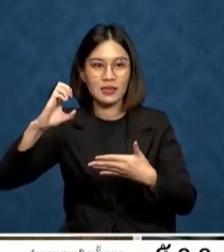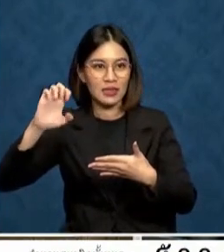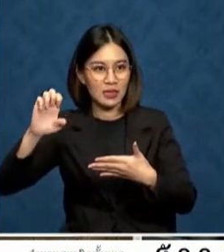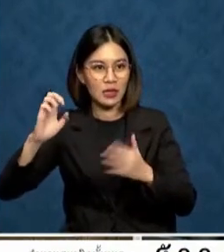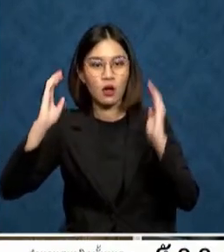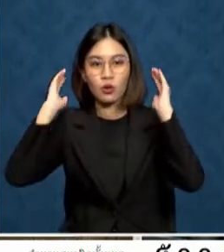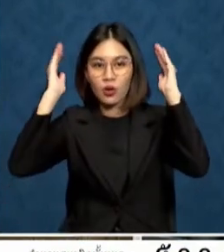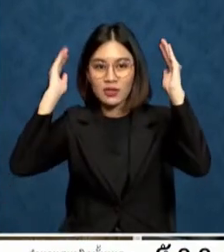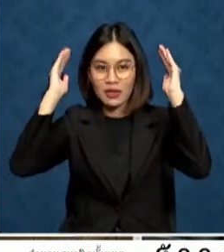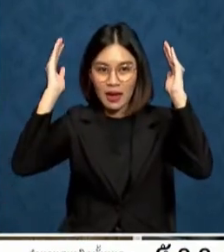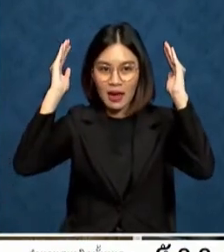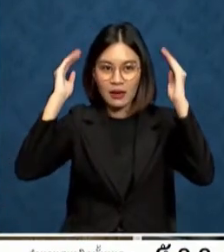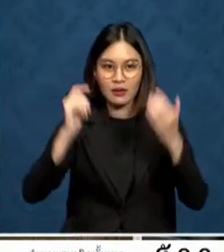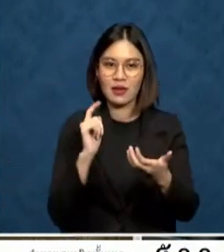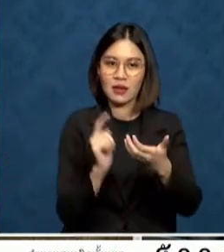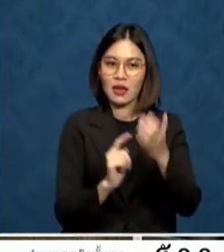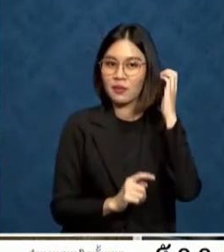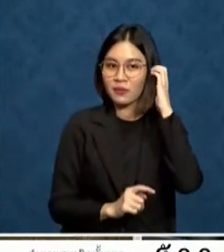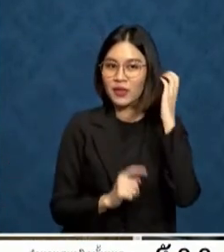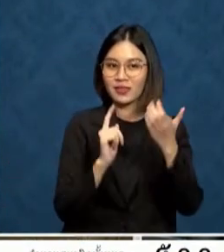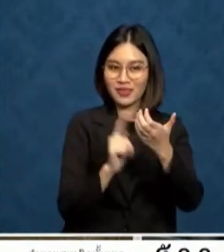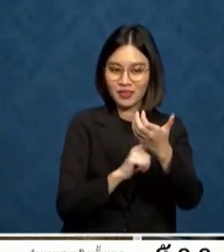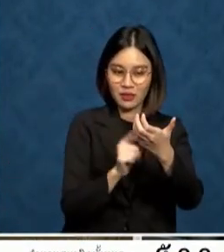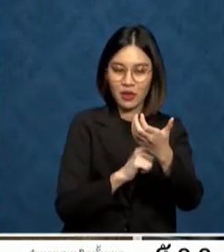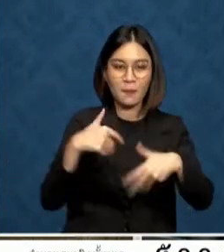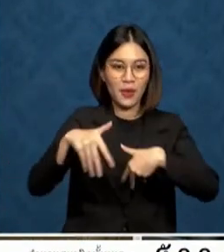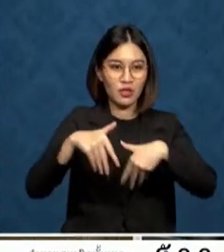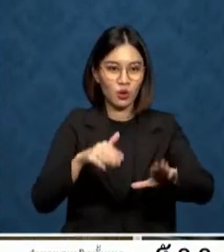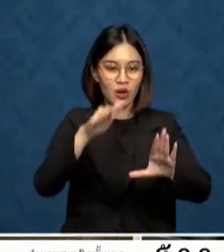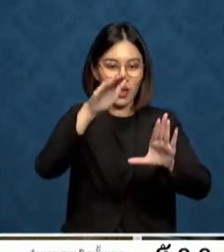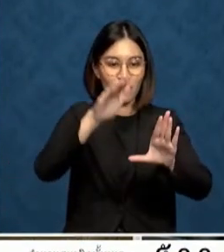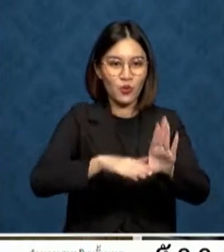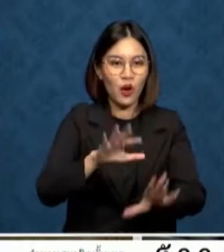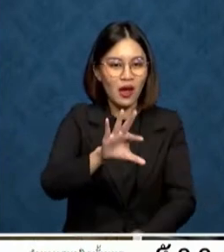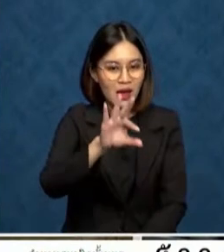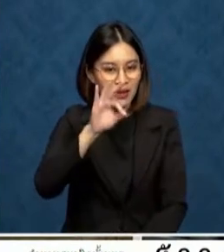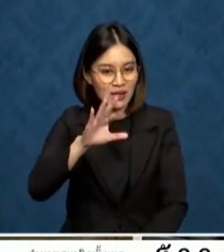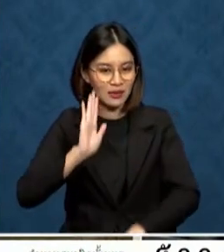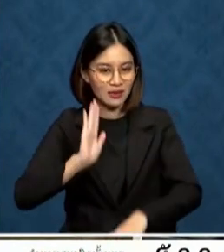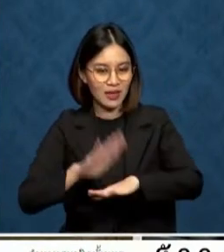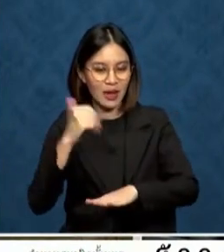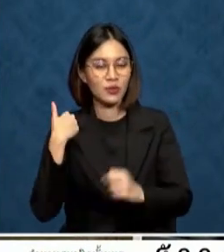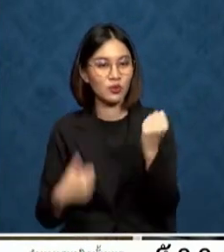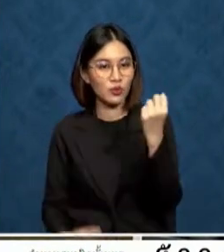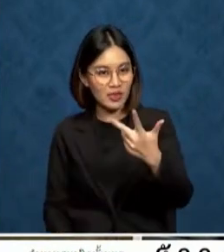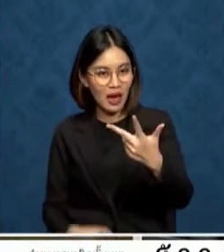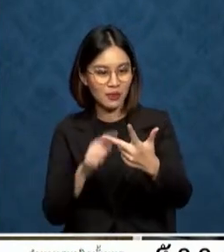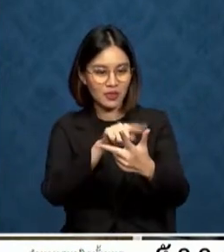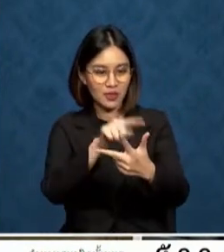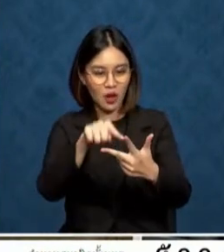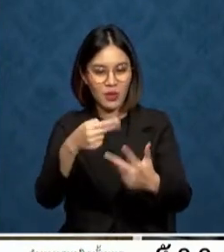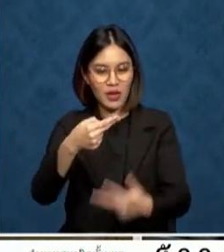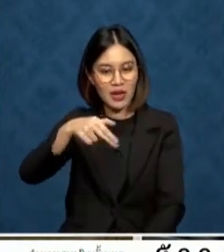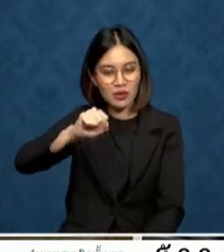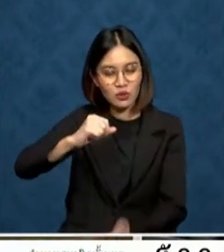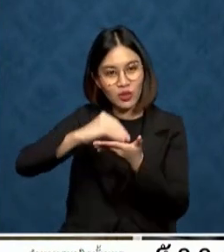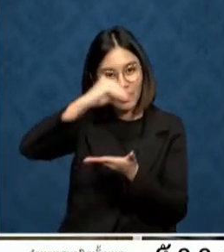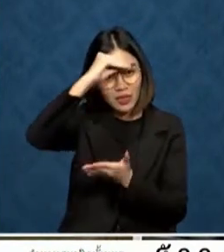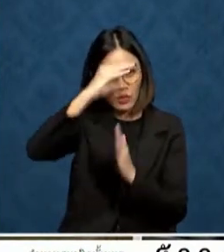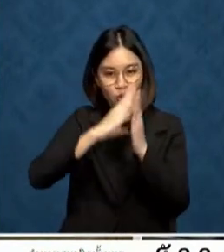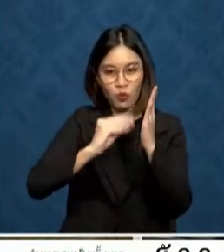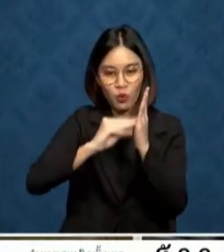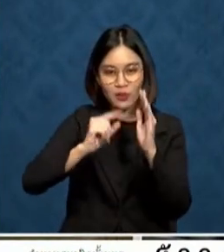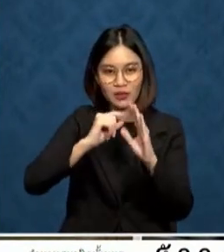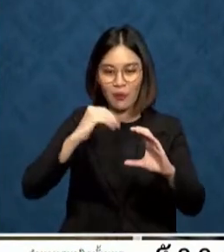พวกท่านนะครับเป็นแอปมือถือที่จะให้ประชาชนลงทะเบียนเลือก Soft Powerที่ถนัด 3ด้านและท่านก็จะส่งหลักสูตรคอร์สต่างๆให้ประชา